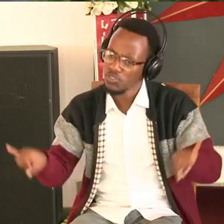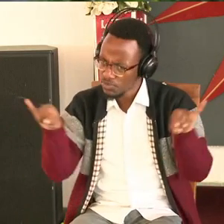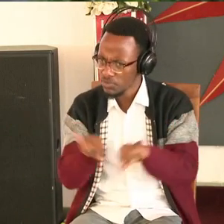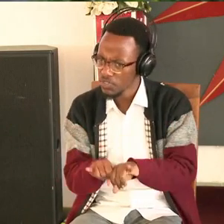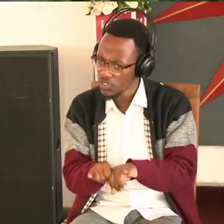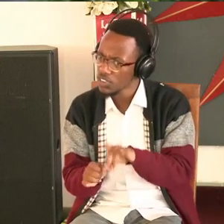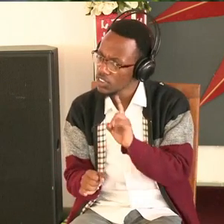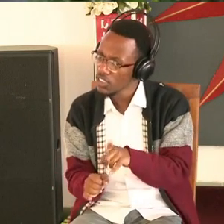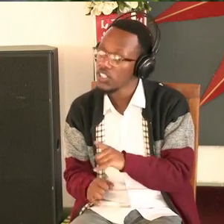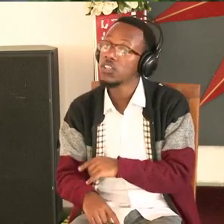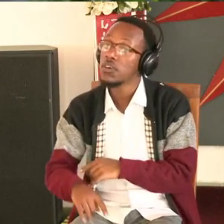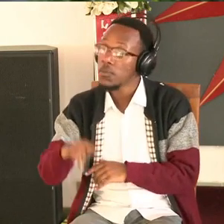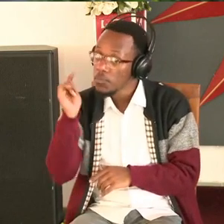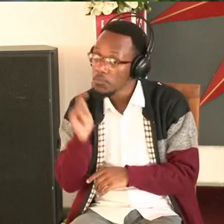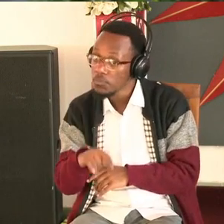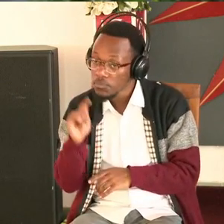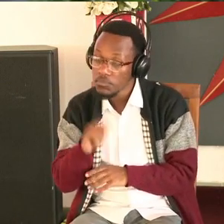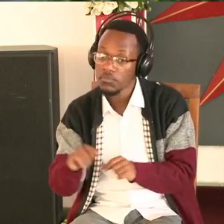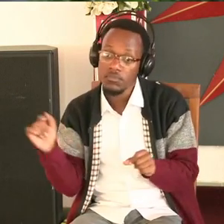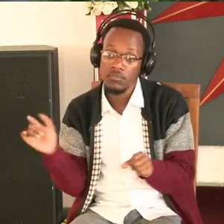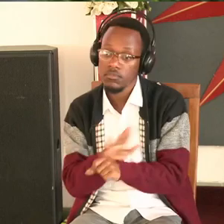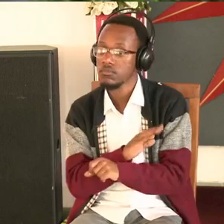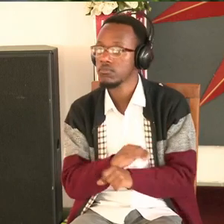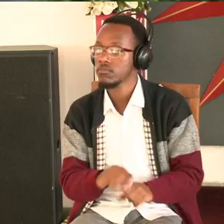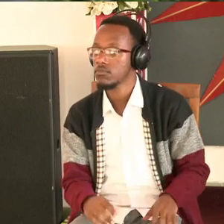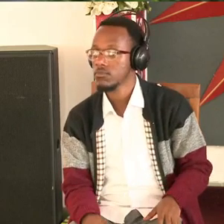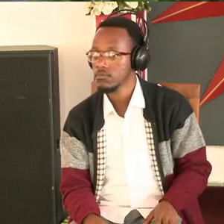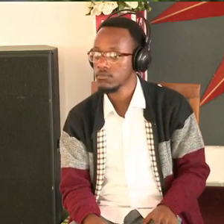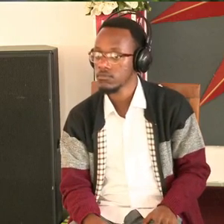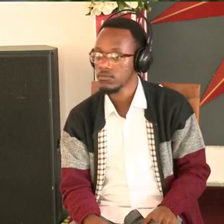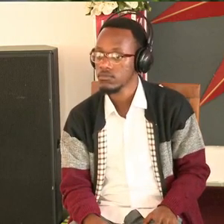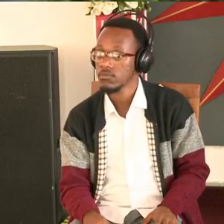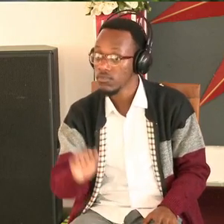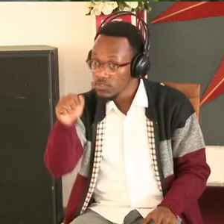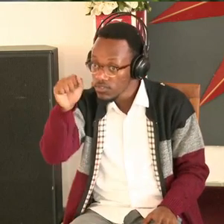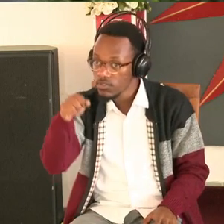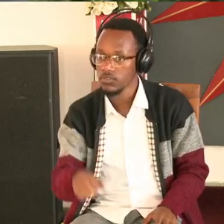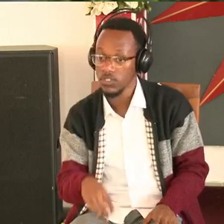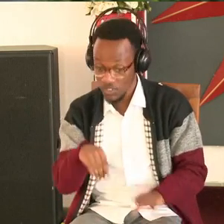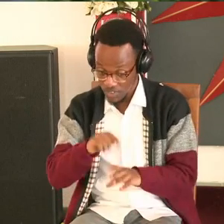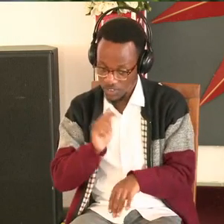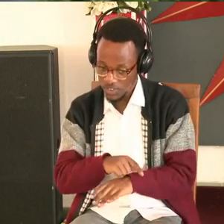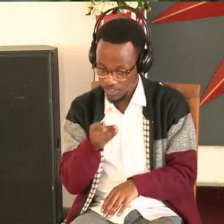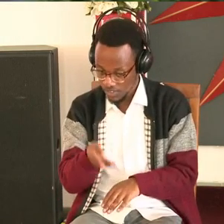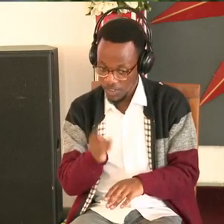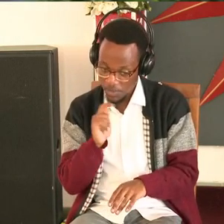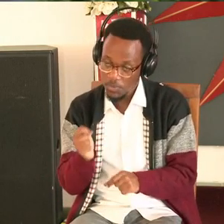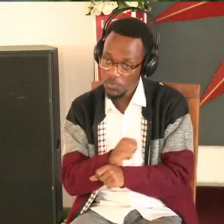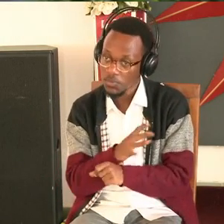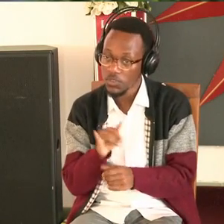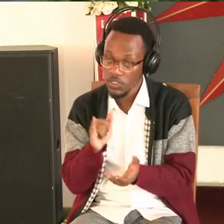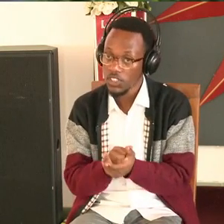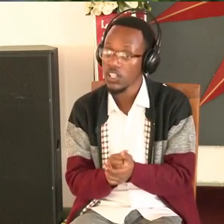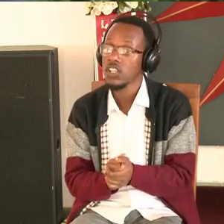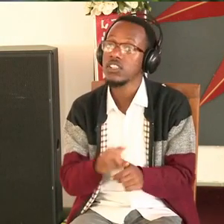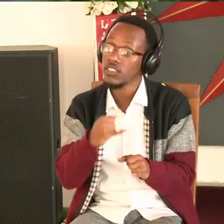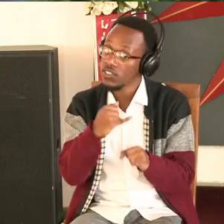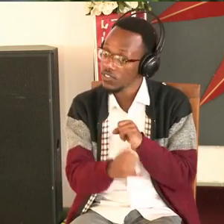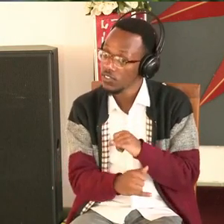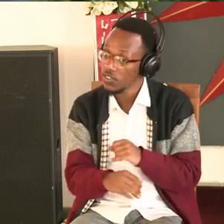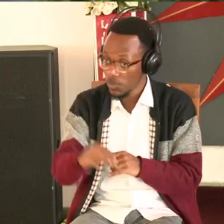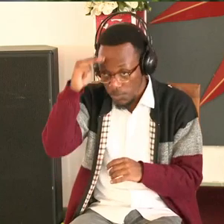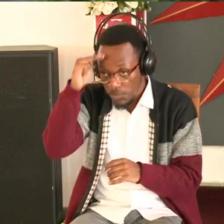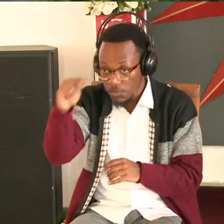devait aussi s'accomplir à notre époque. Muri iki gihe cyacu. Que le dernier message